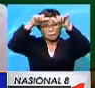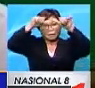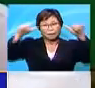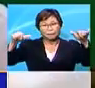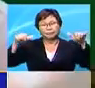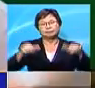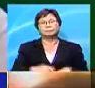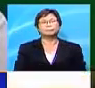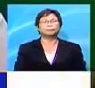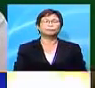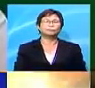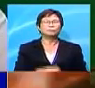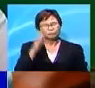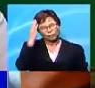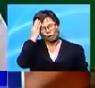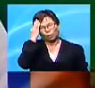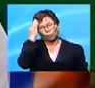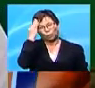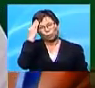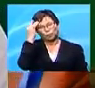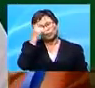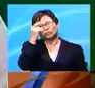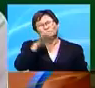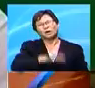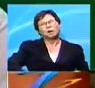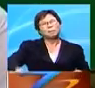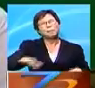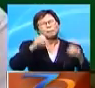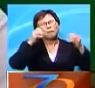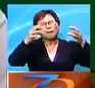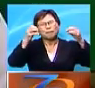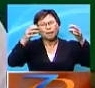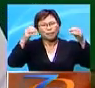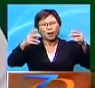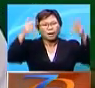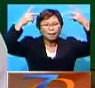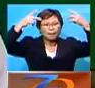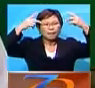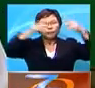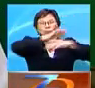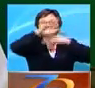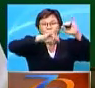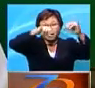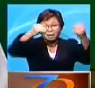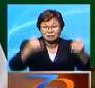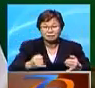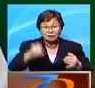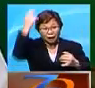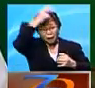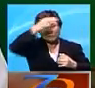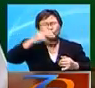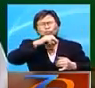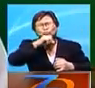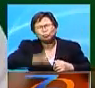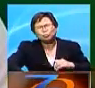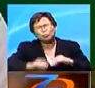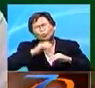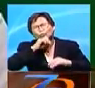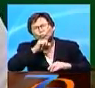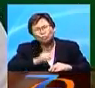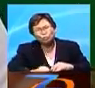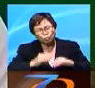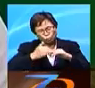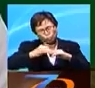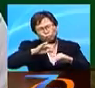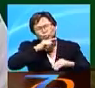di tanah suci maklum sajalah hampir kebanyakan daripada para jemah haji adalah mereka yang umur mereka adalah